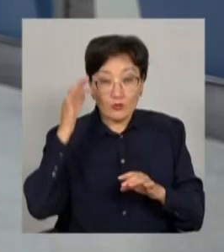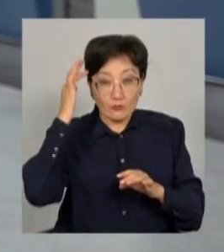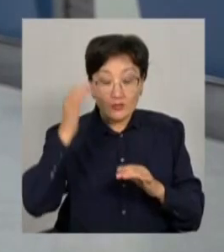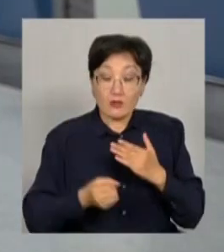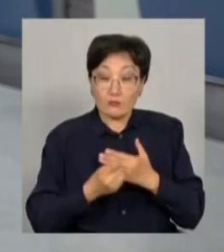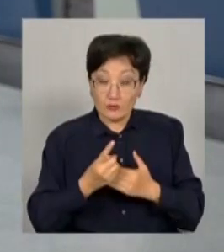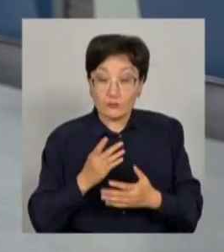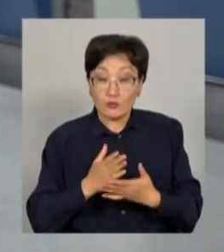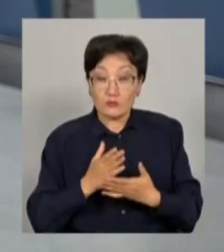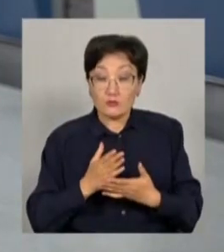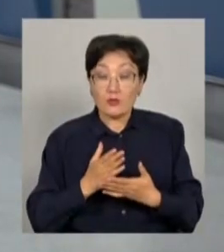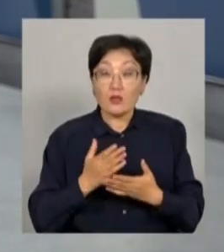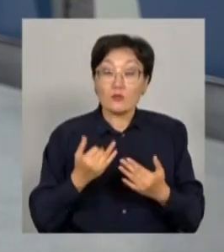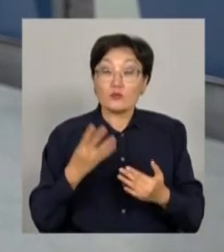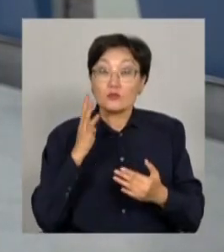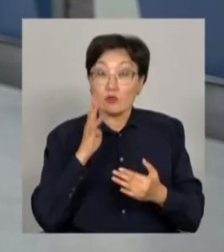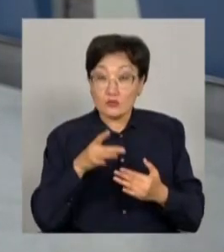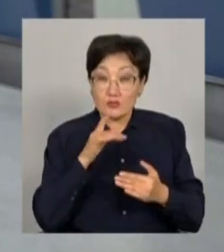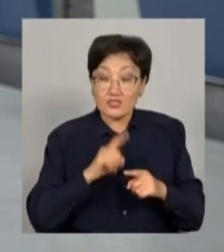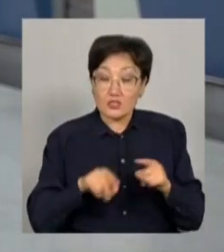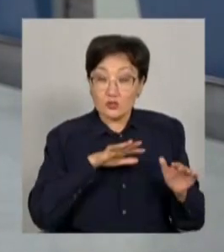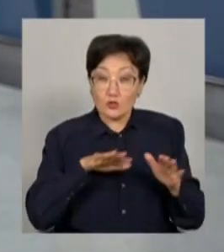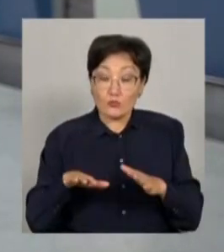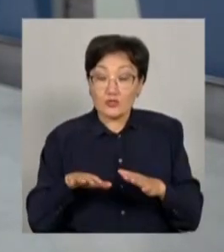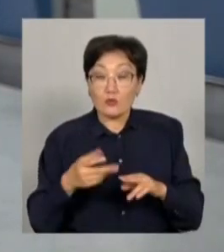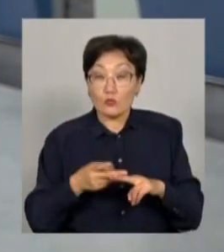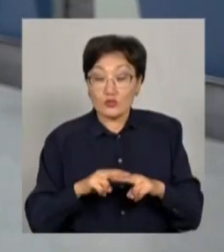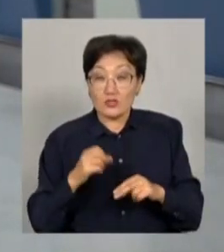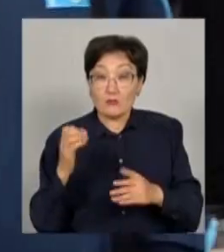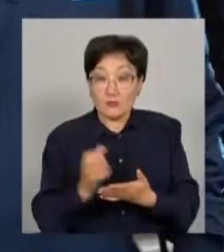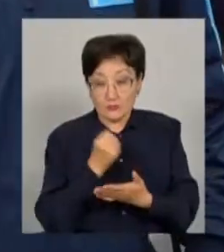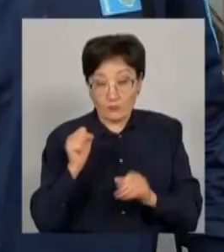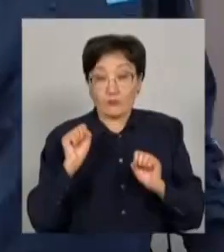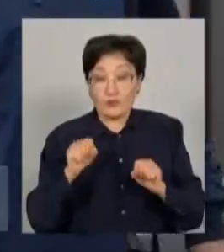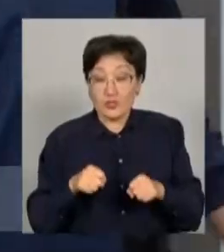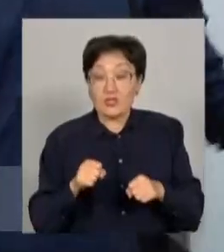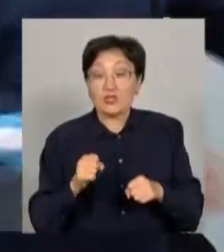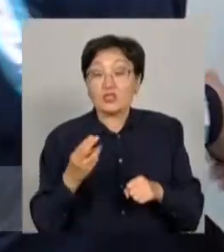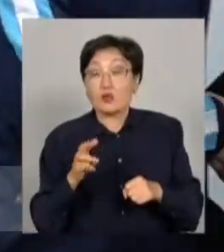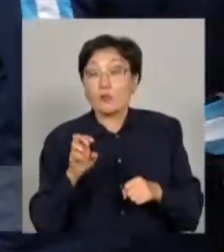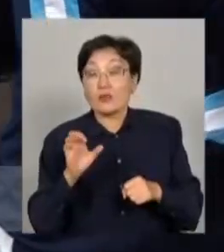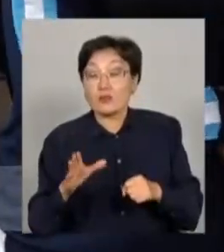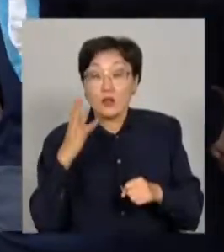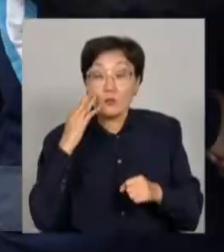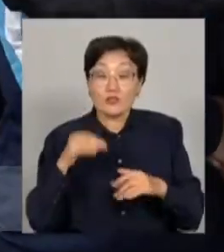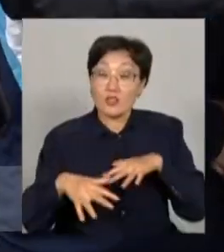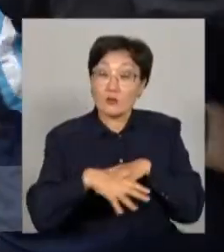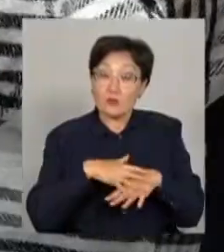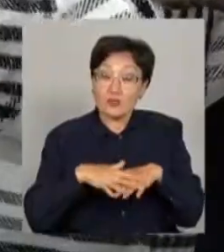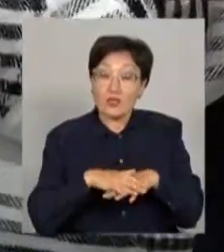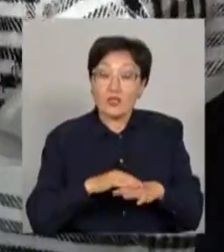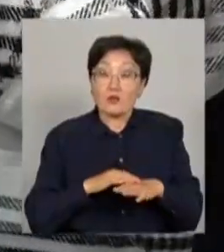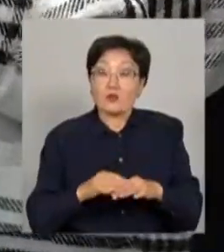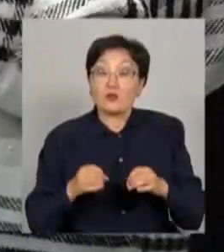Міне, Аллаға шүкір, енді 4 жыл тез өтіп, осы жетістікке жетіп отырмыз. Асланбек Шымбергеновті де алматылықтар әуежайдан